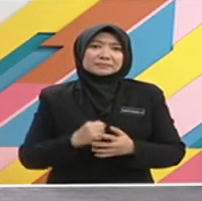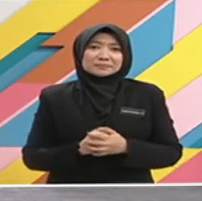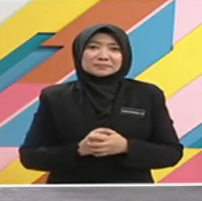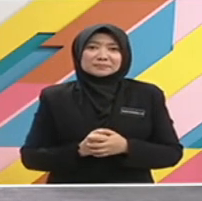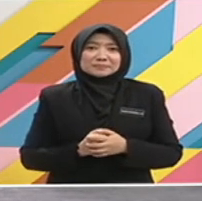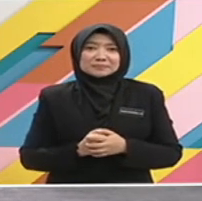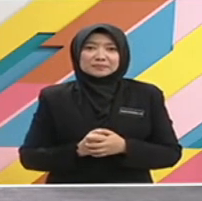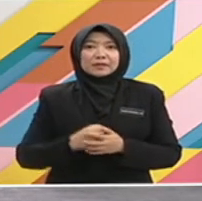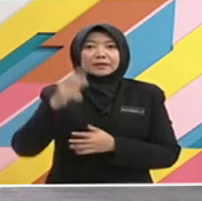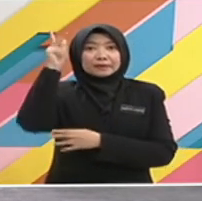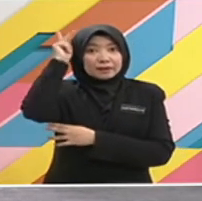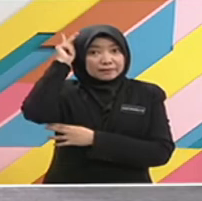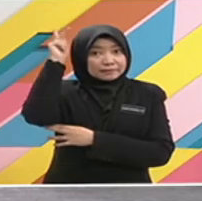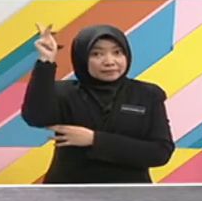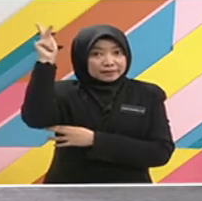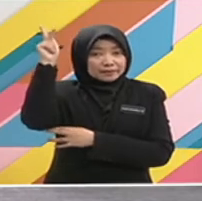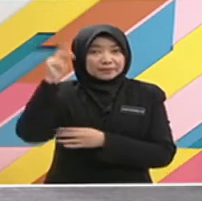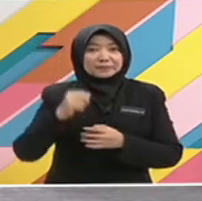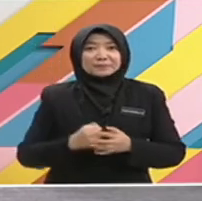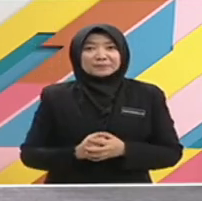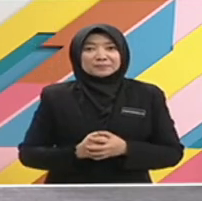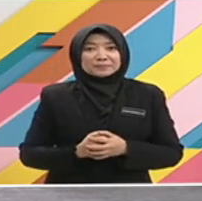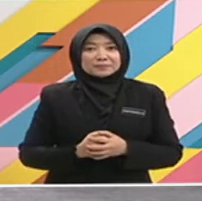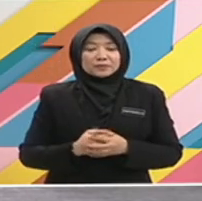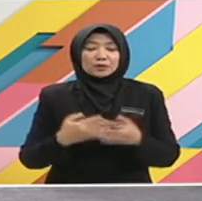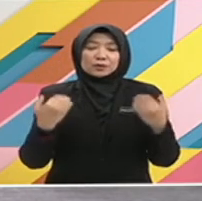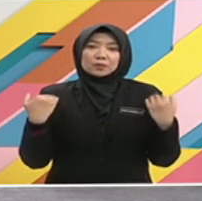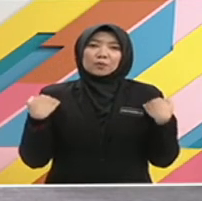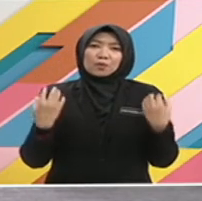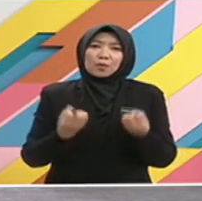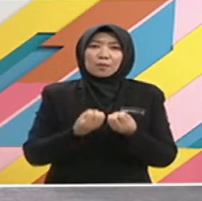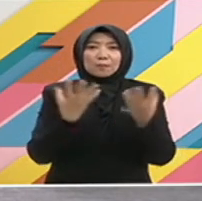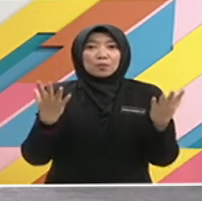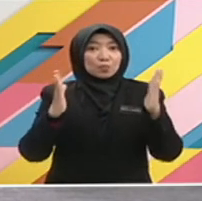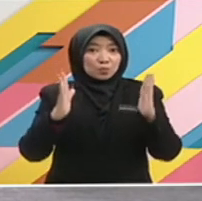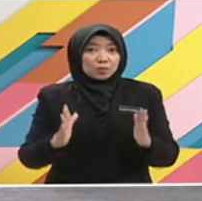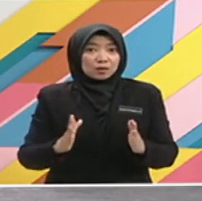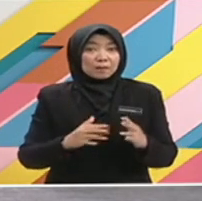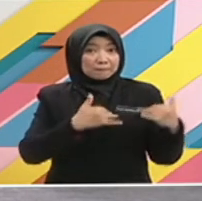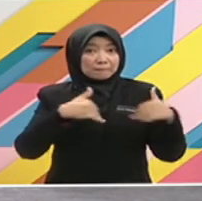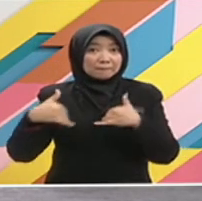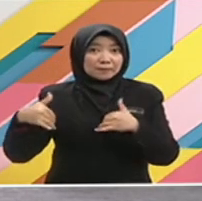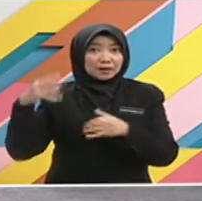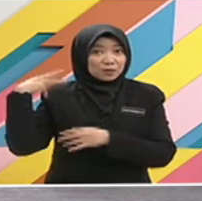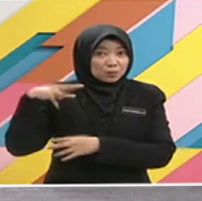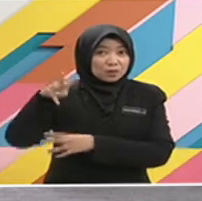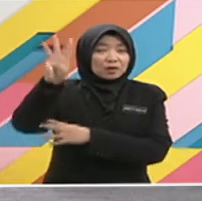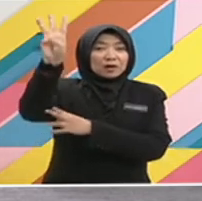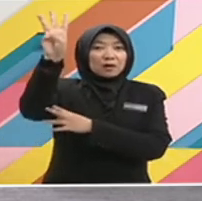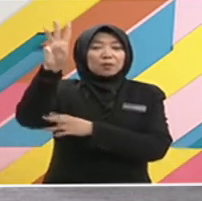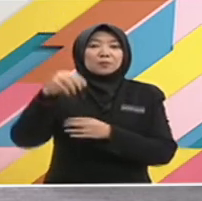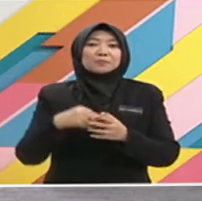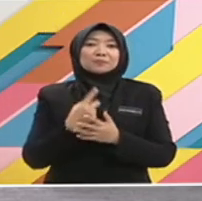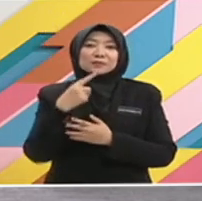tadi, di negeri Kelantan. Kalau saya pergi tepi pantai tu ramai anak-anak muda main wow. Ataupun kalau saya pergi galeri, hiasan-hiasan